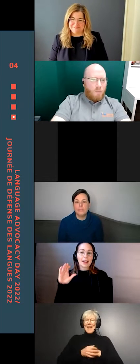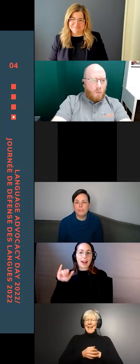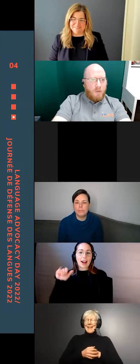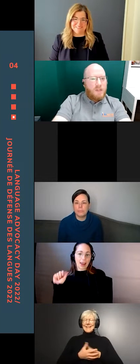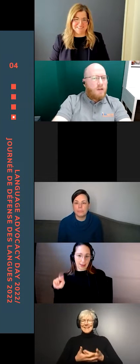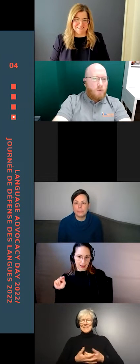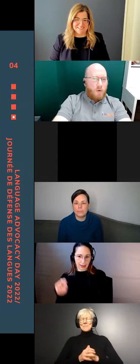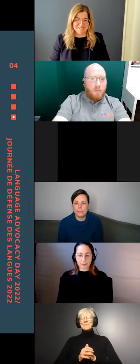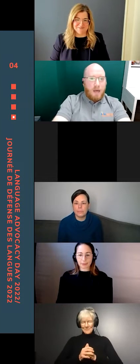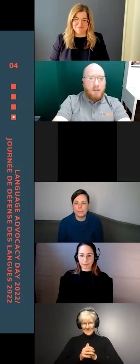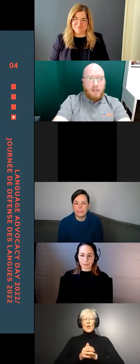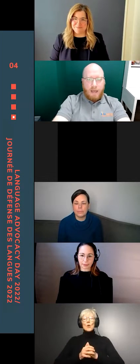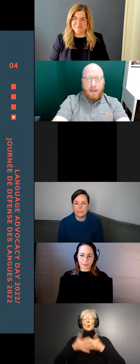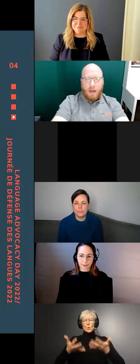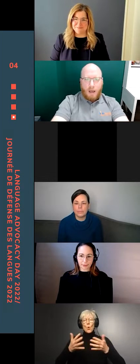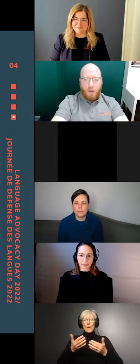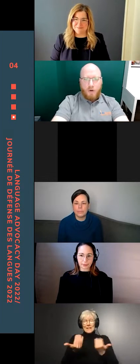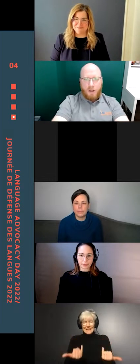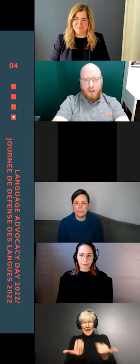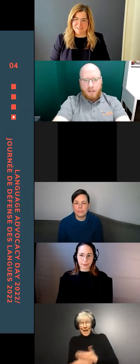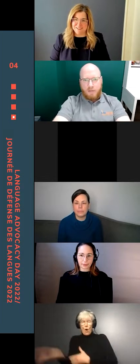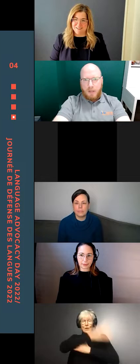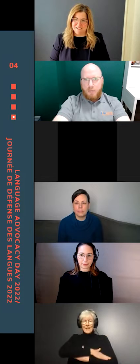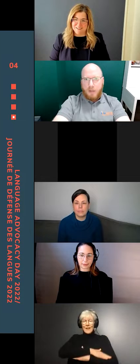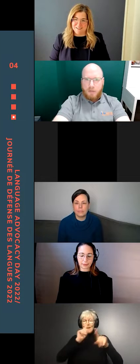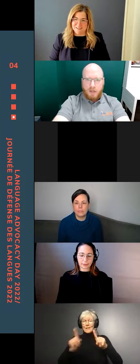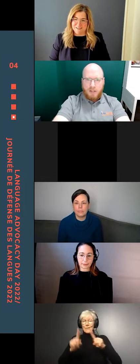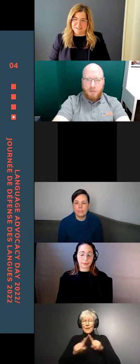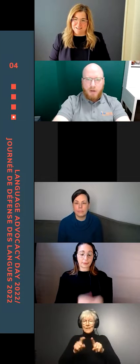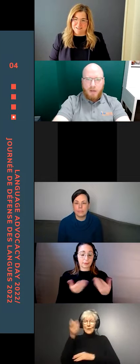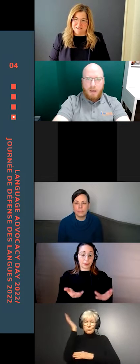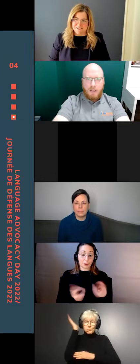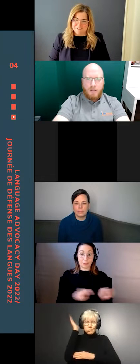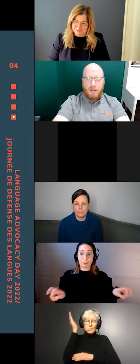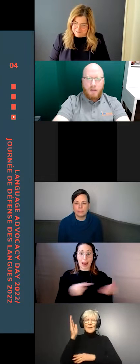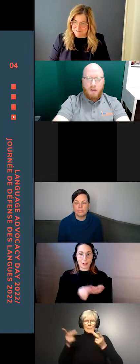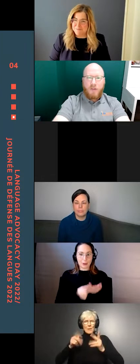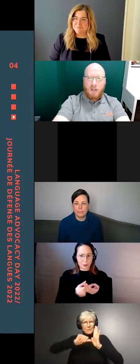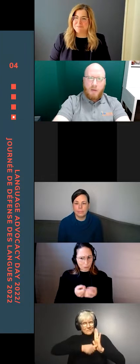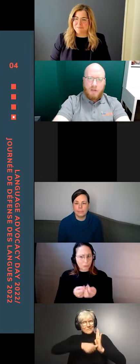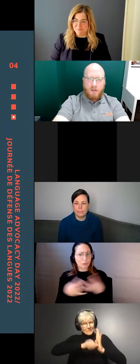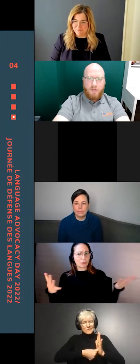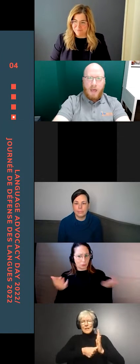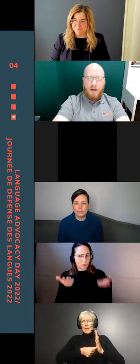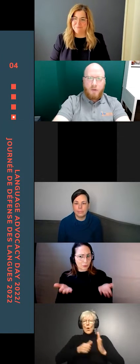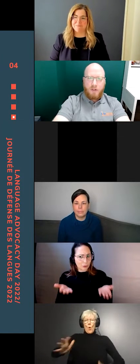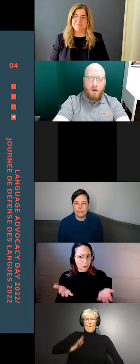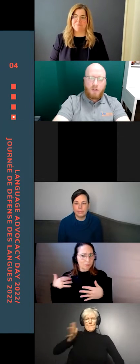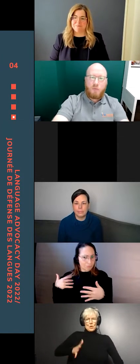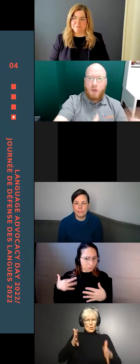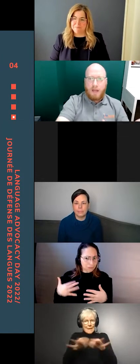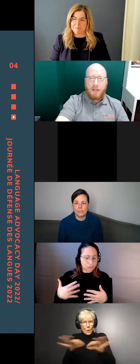Yeah. Well, as we've seen throughout the panels today, one of the things that people Nous keep avons vu